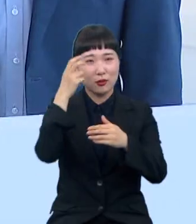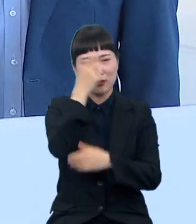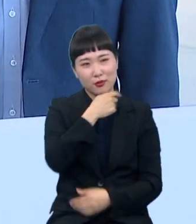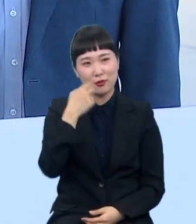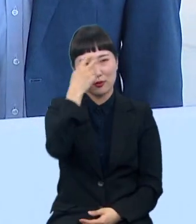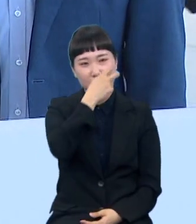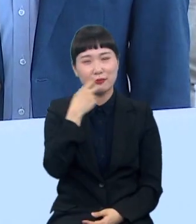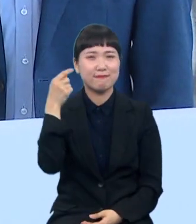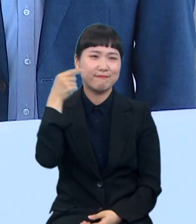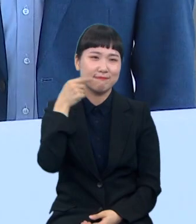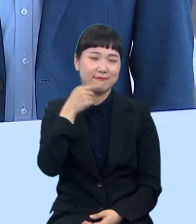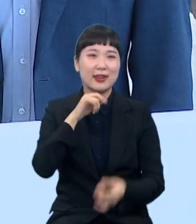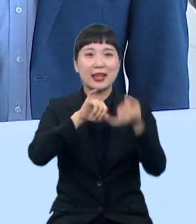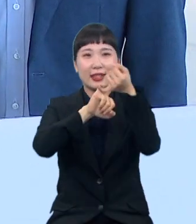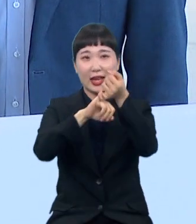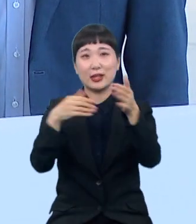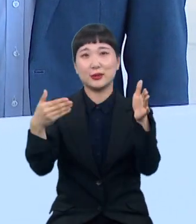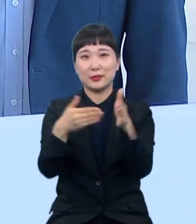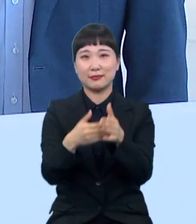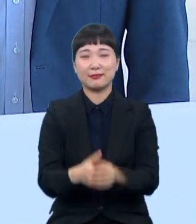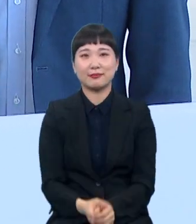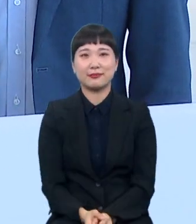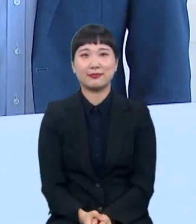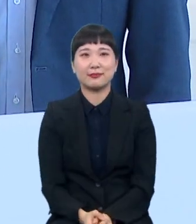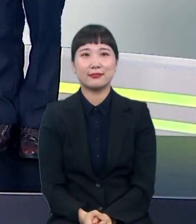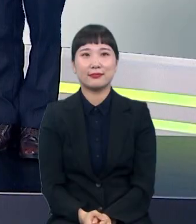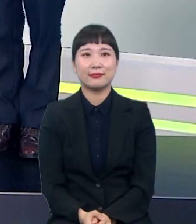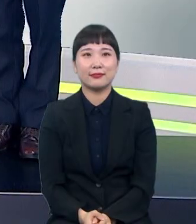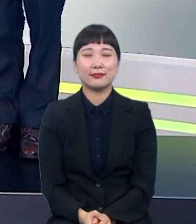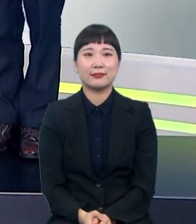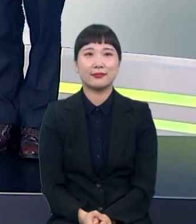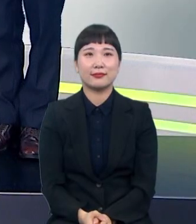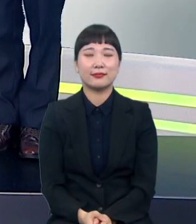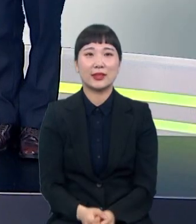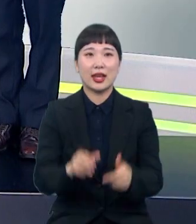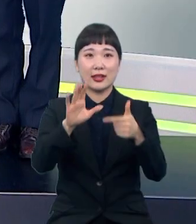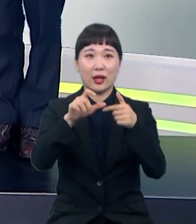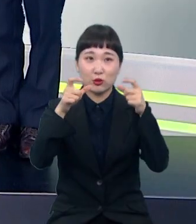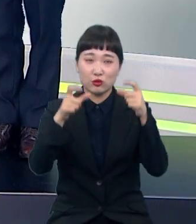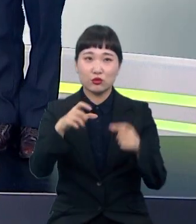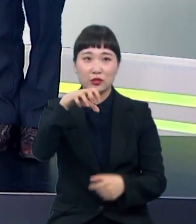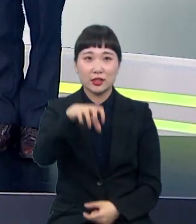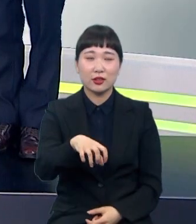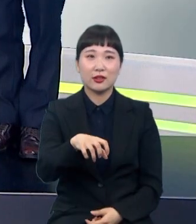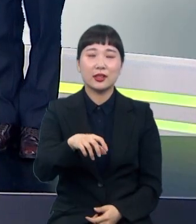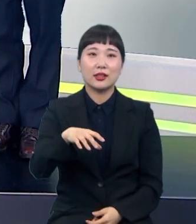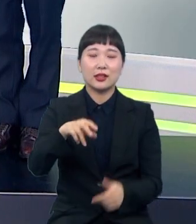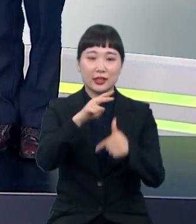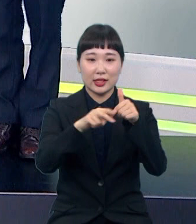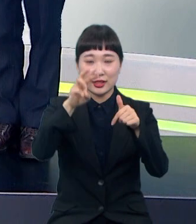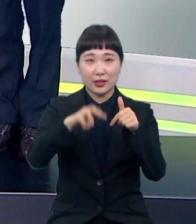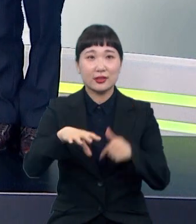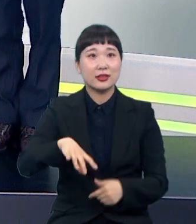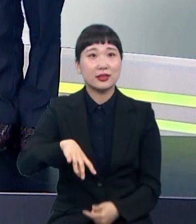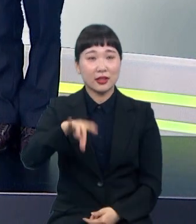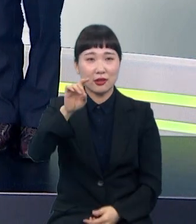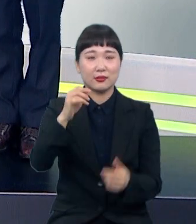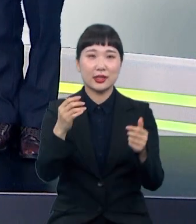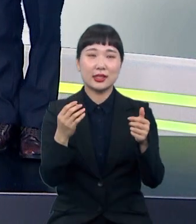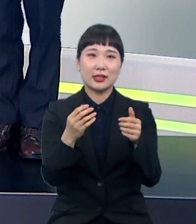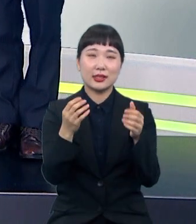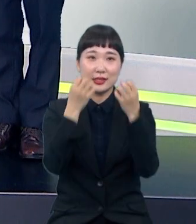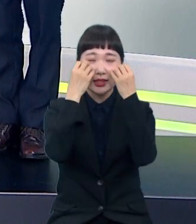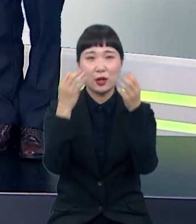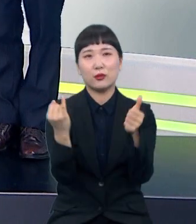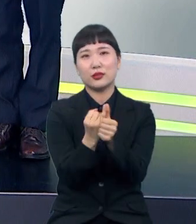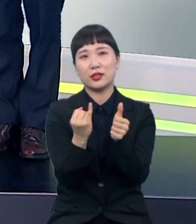밝혔습니다. BTV 뉴스 이정윤입니다. 남동구가 인천에선 처음으로 신혼부부에게 전월세